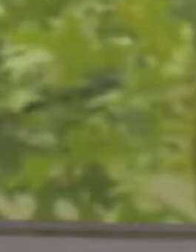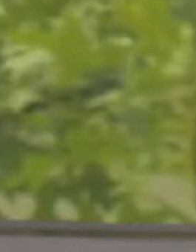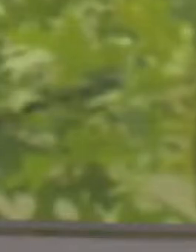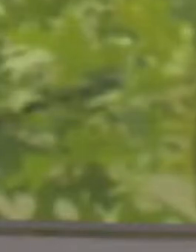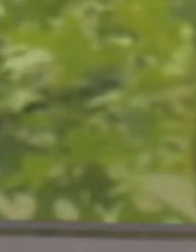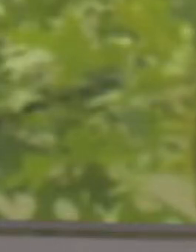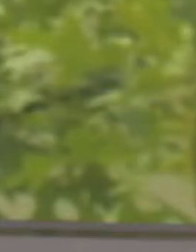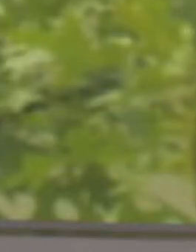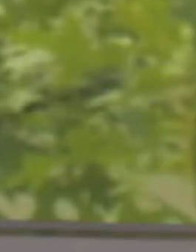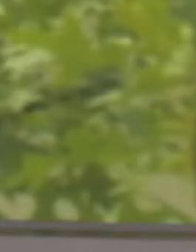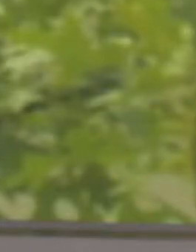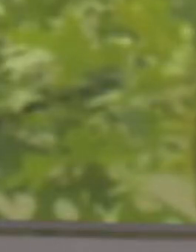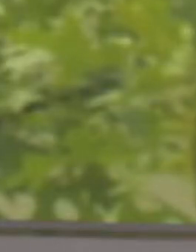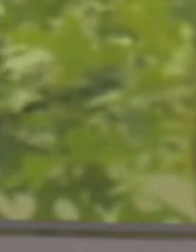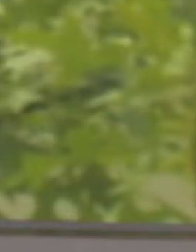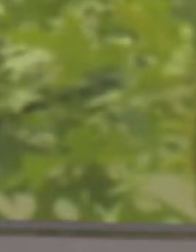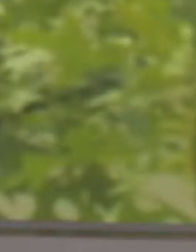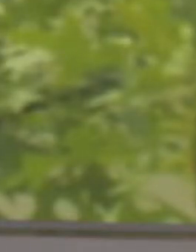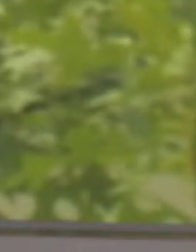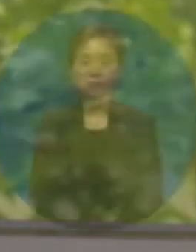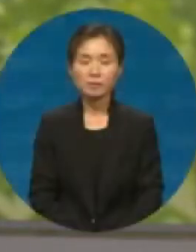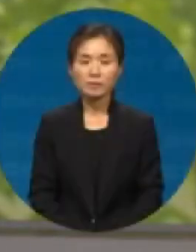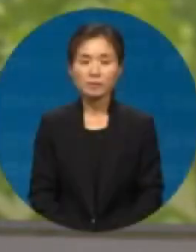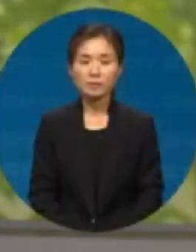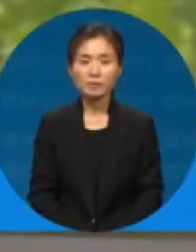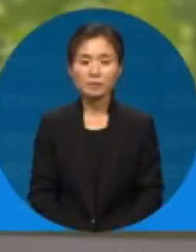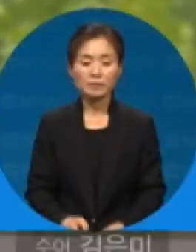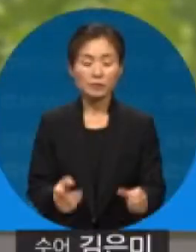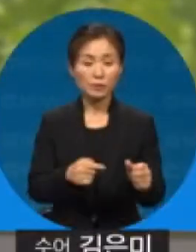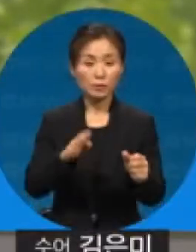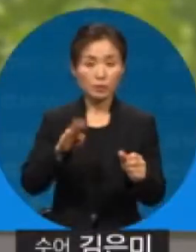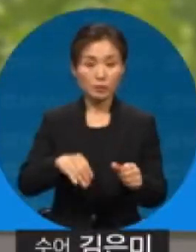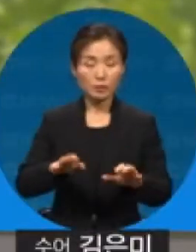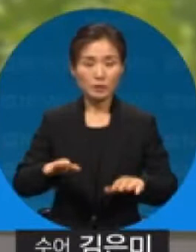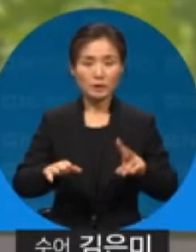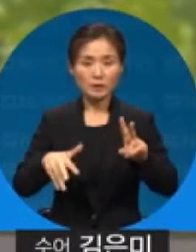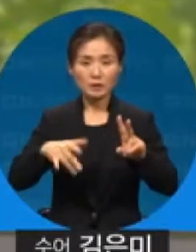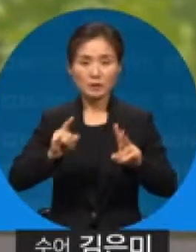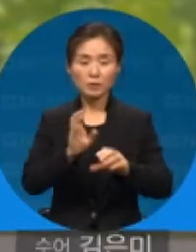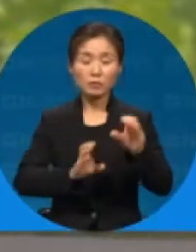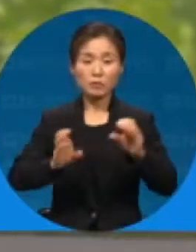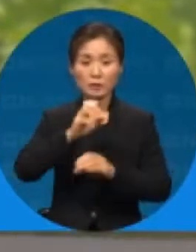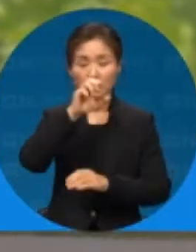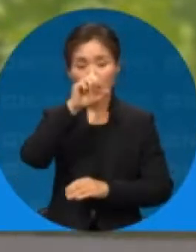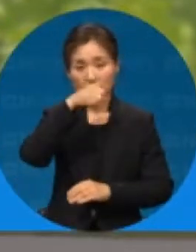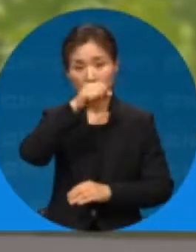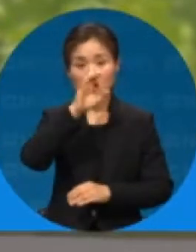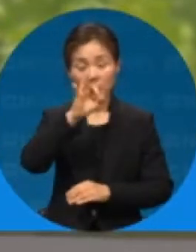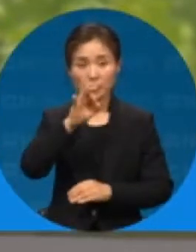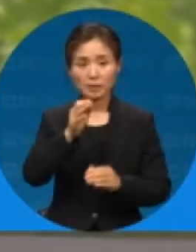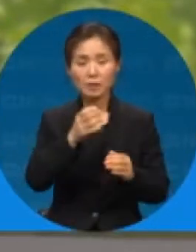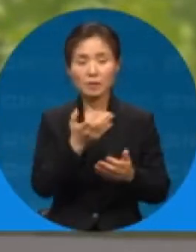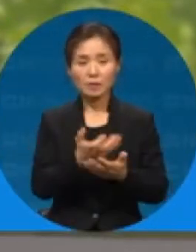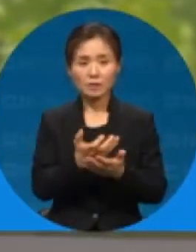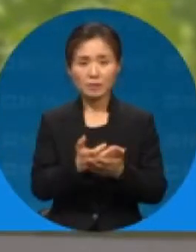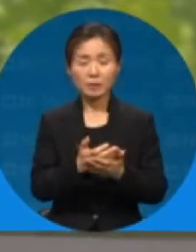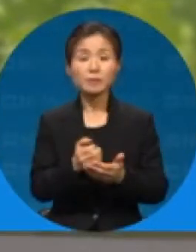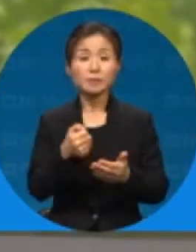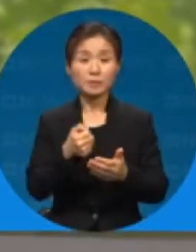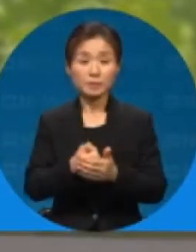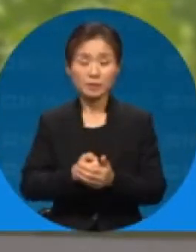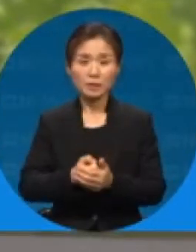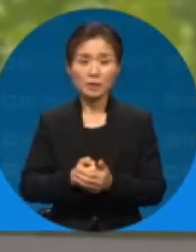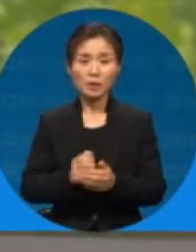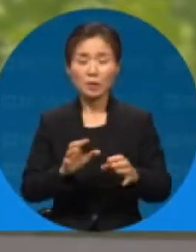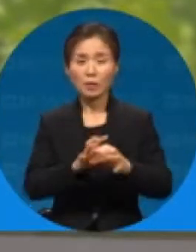교육부가 오늘 2차 추가경정 예산안을 편성해 씁니다 코론 알고 의 상황으로 취업에 어려움을 겪는 학생들과 2학기